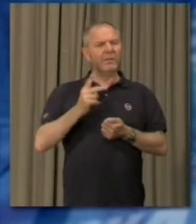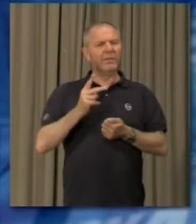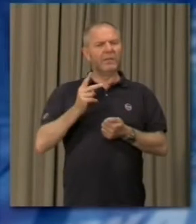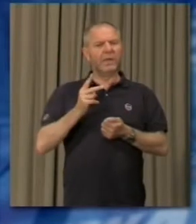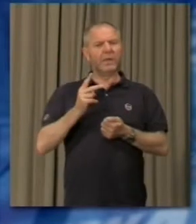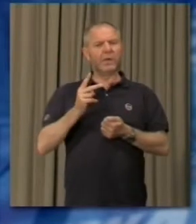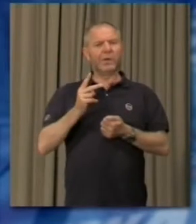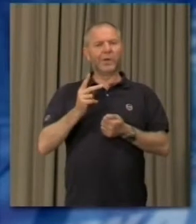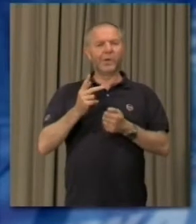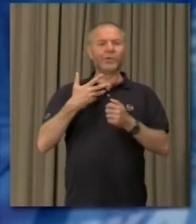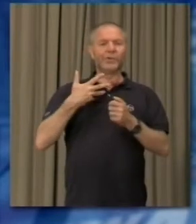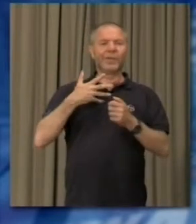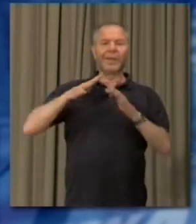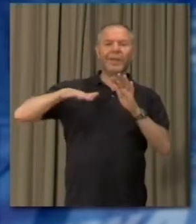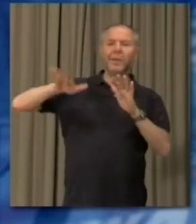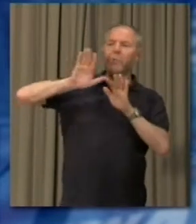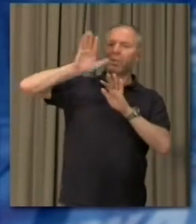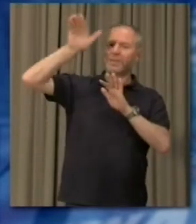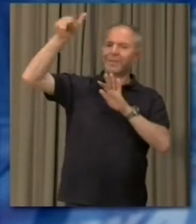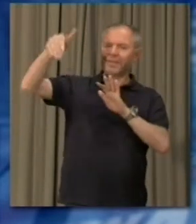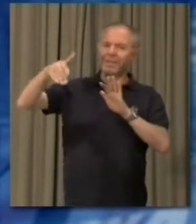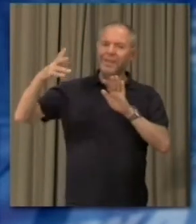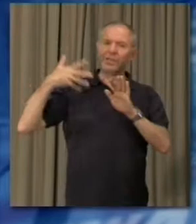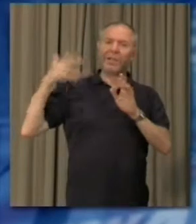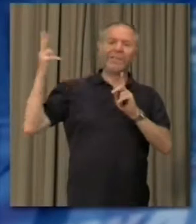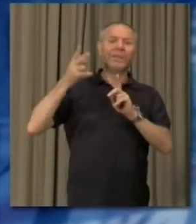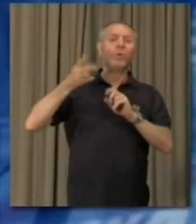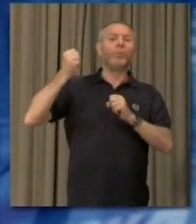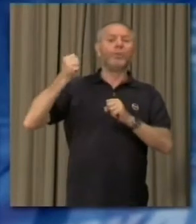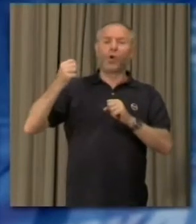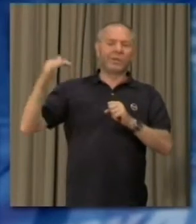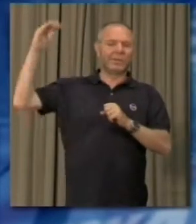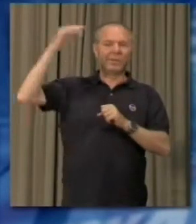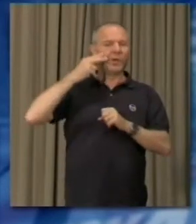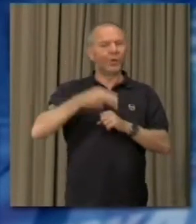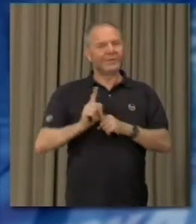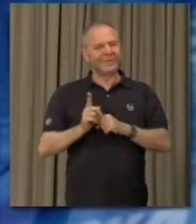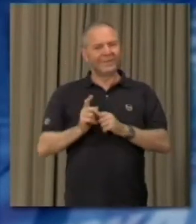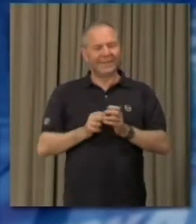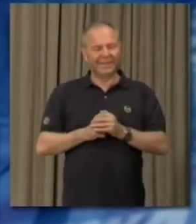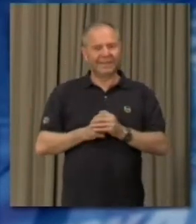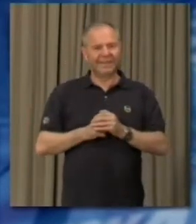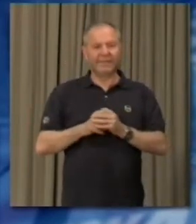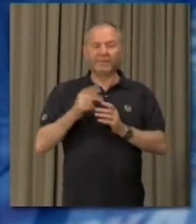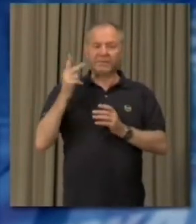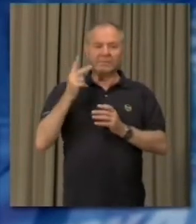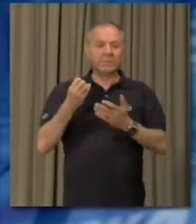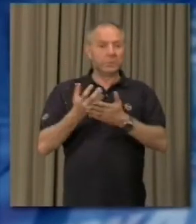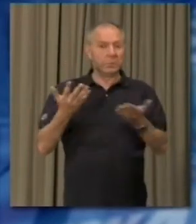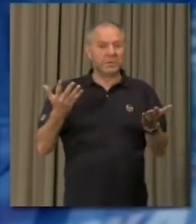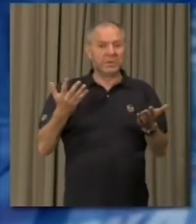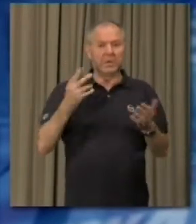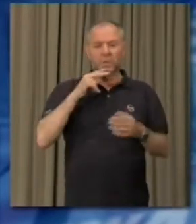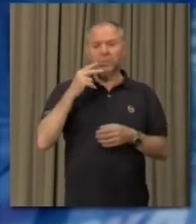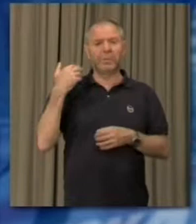risulta riparata dalla Castagnola e non ha dunque intercettato i venti più forti. Dicevamo difficile classificare quanto accaduto nel